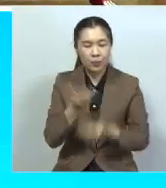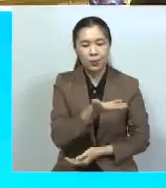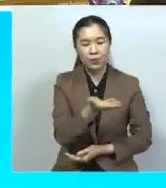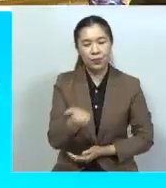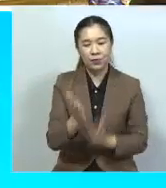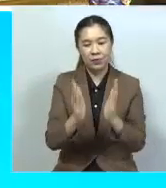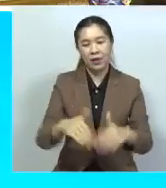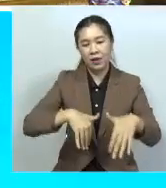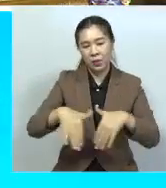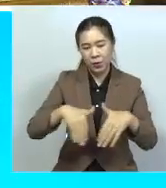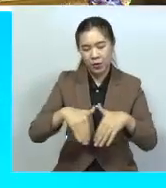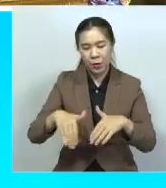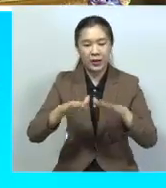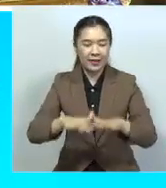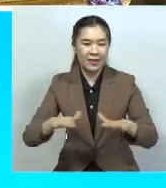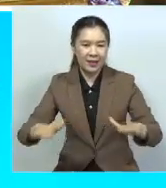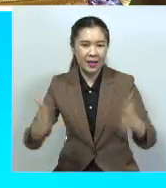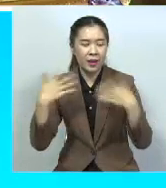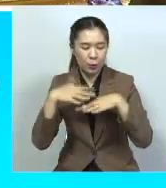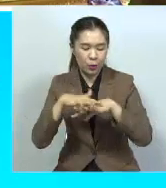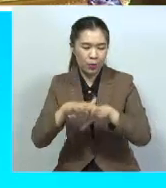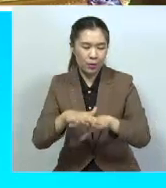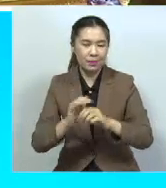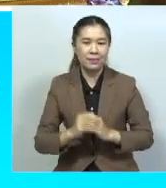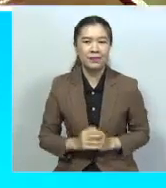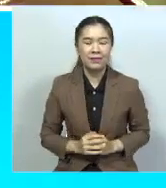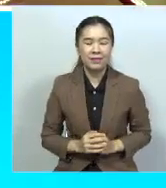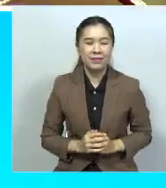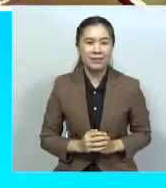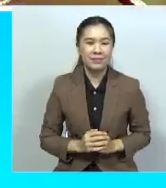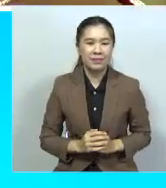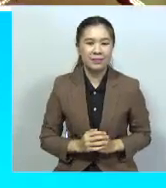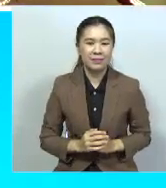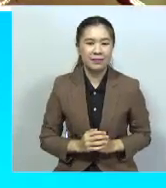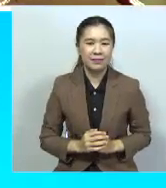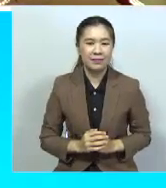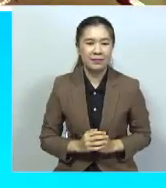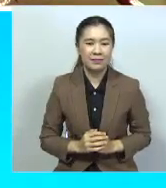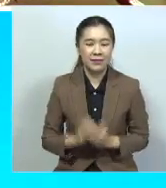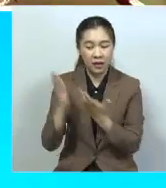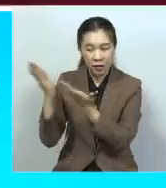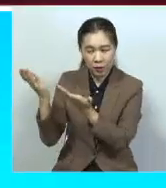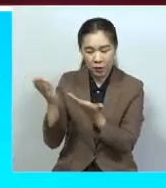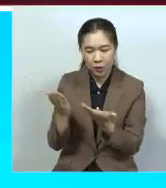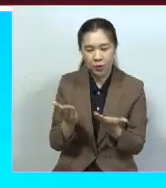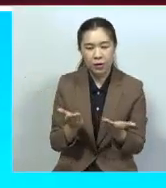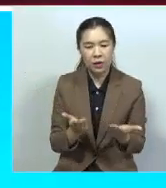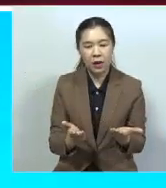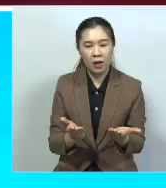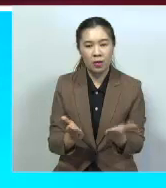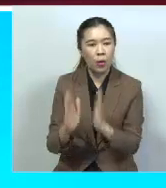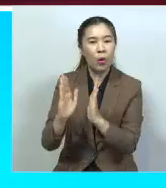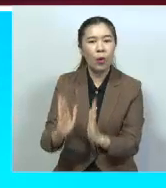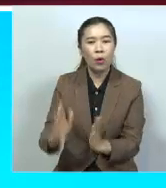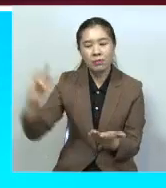ประชาชนของเด็กเยาวชนต่างๆเรื่องของโขนนะแล้วก็ในการต้อนรับอะไรนะแขกต่างประเท